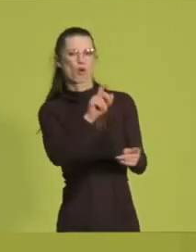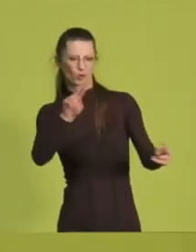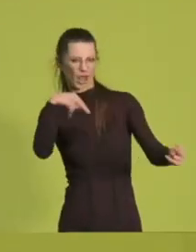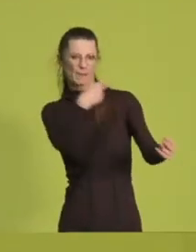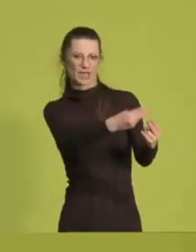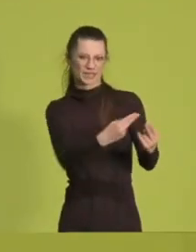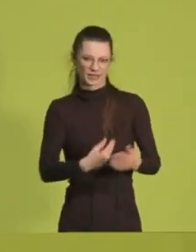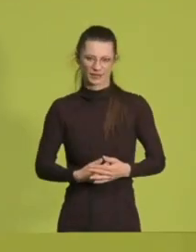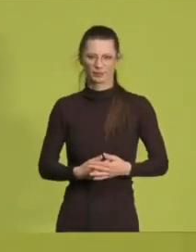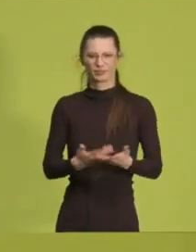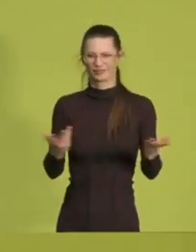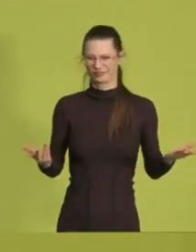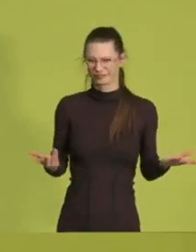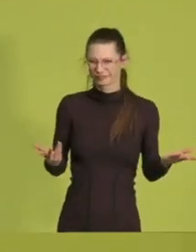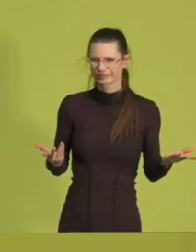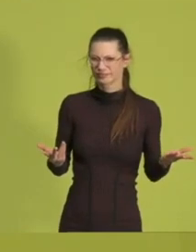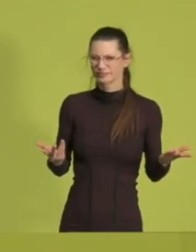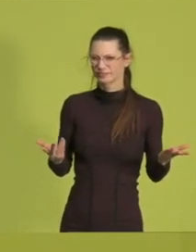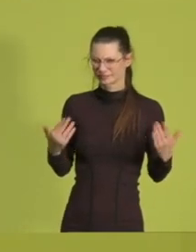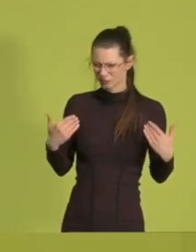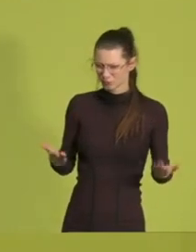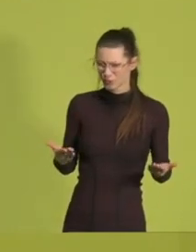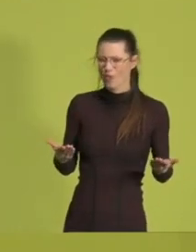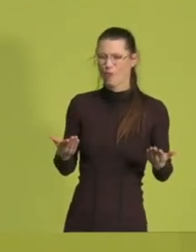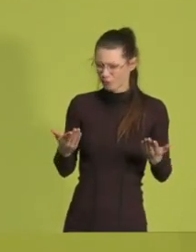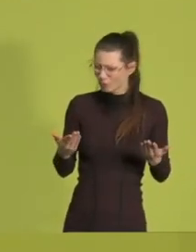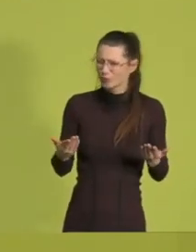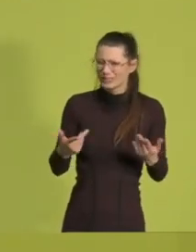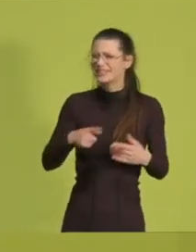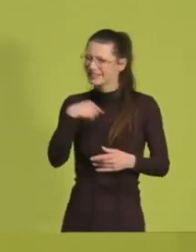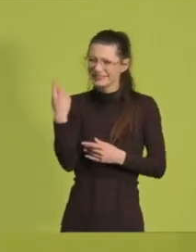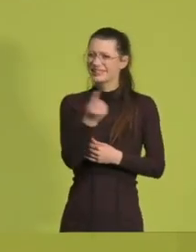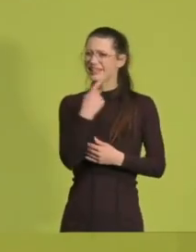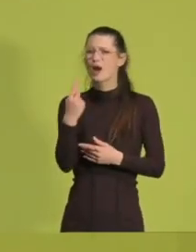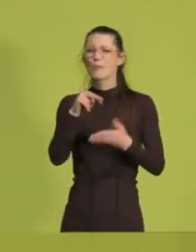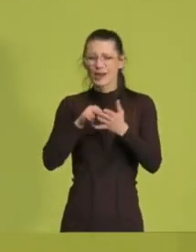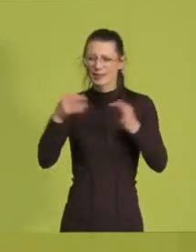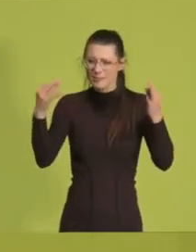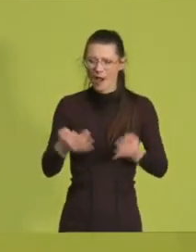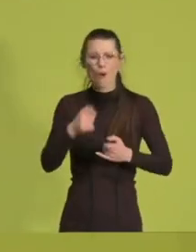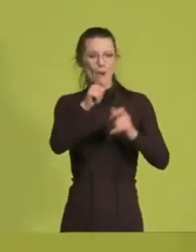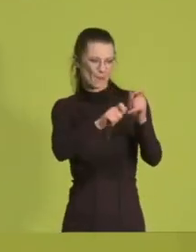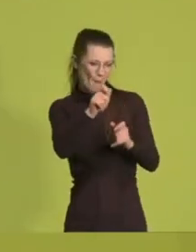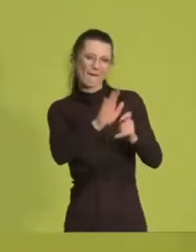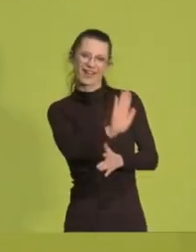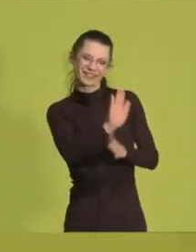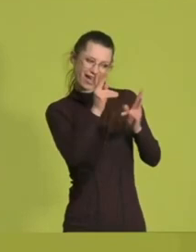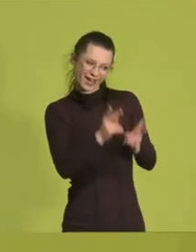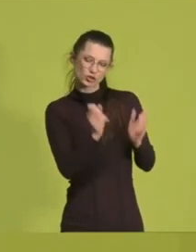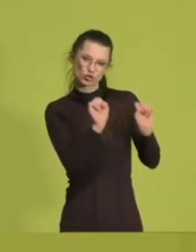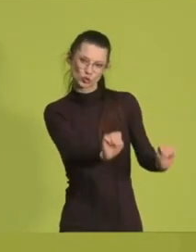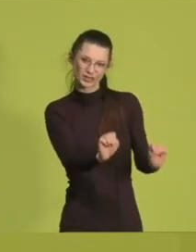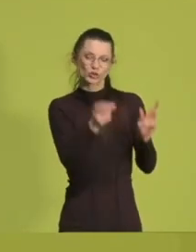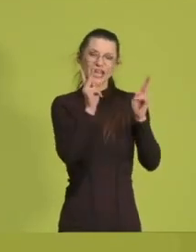entsprechen. Ein absoluter Offenbarungseid. Wir brauchen eine Politik, die Bürgerinnenrechte schützt